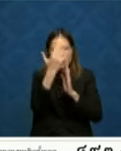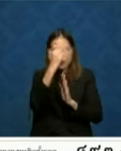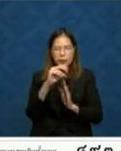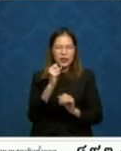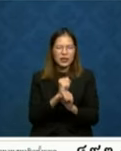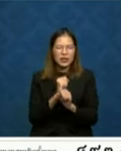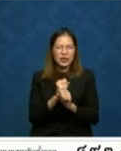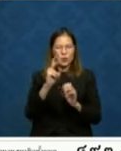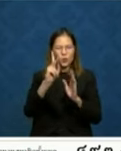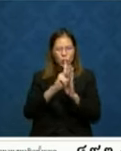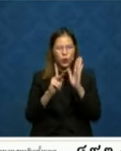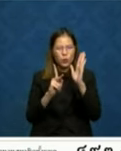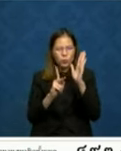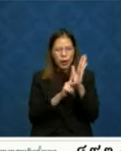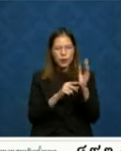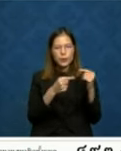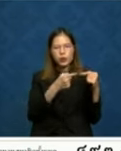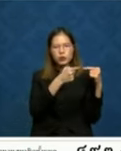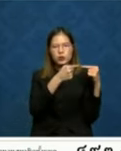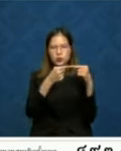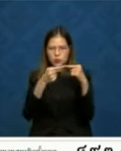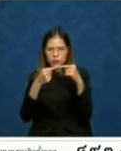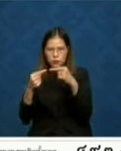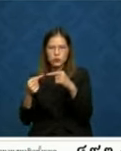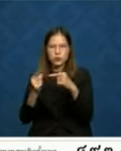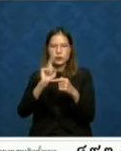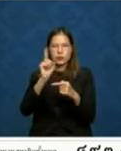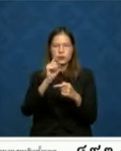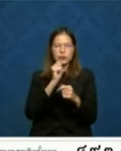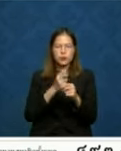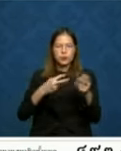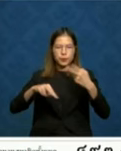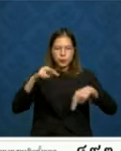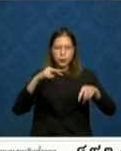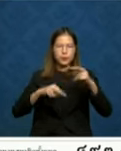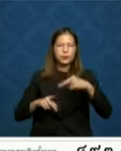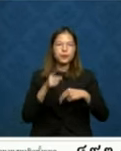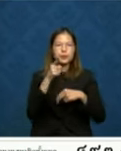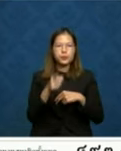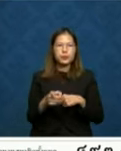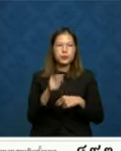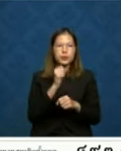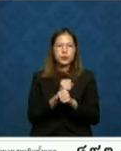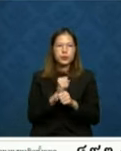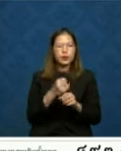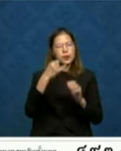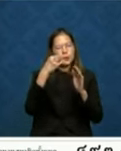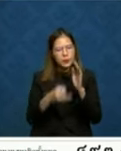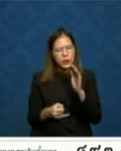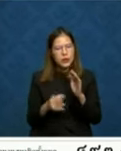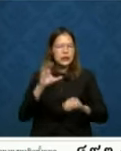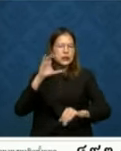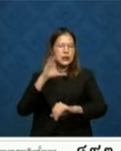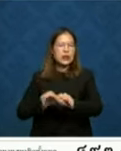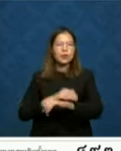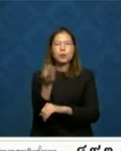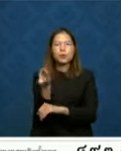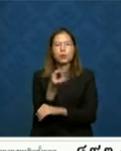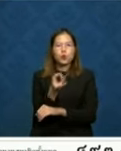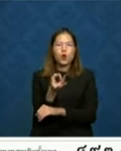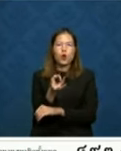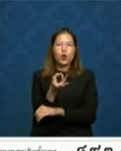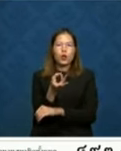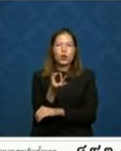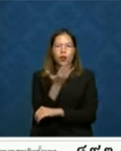ายกันอยู่นั่นเองมันน่าจะเดินหน้าไปแล้วค่ะและอัตราการดูแลตรงนี้ผู้กระทำผิดก็จับได้น้อยมากดิฉันม